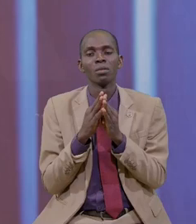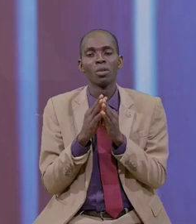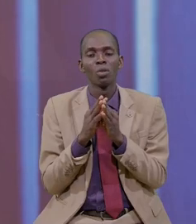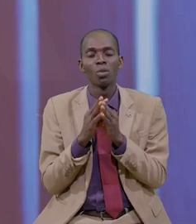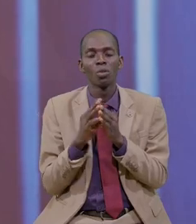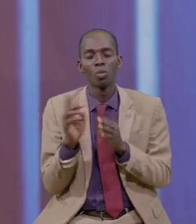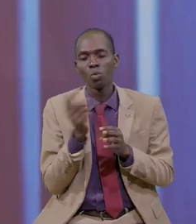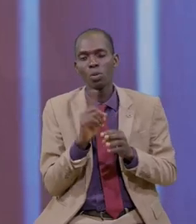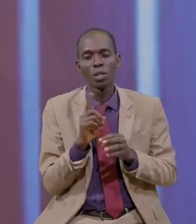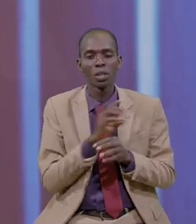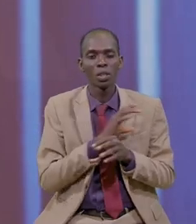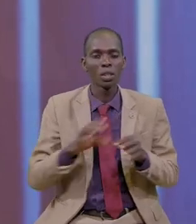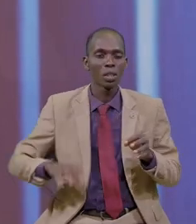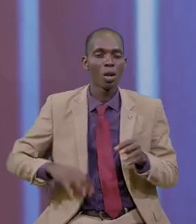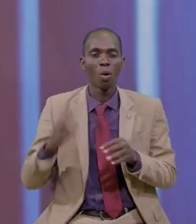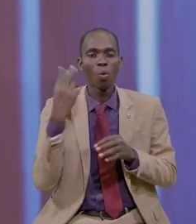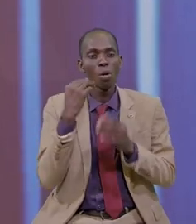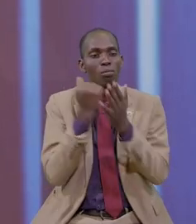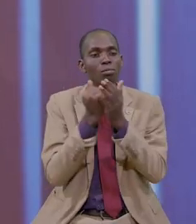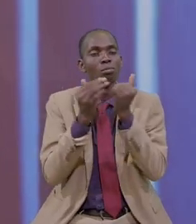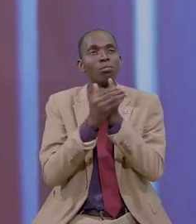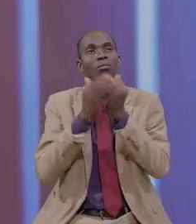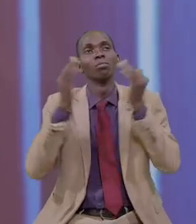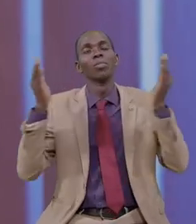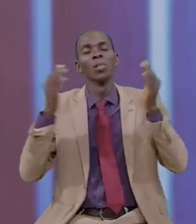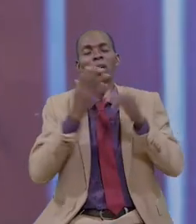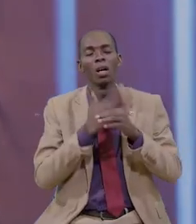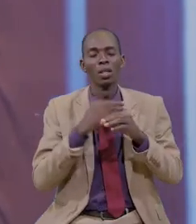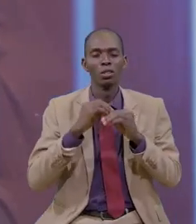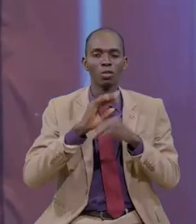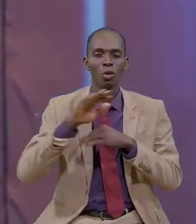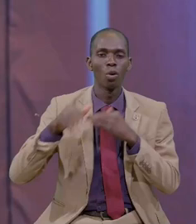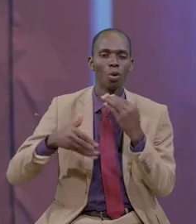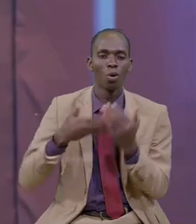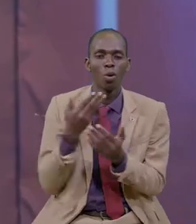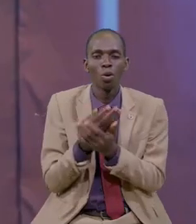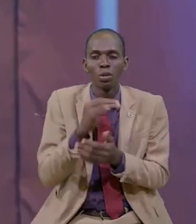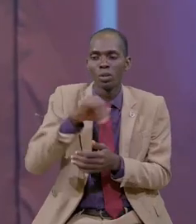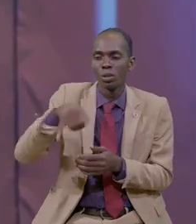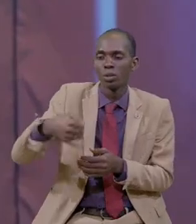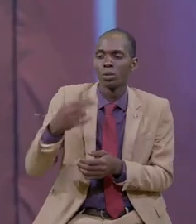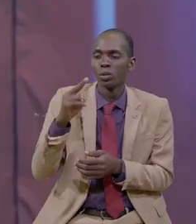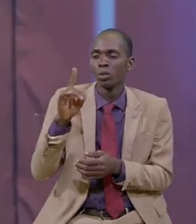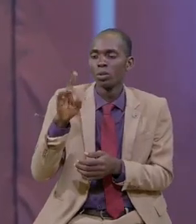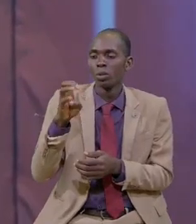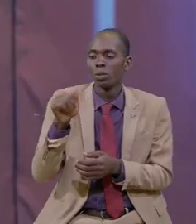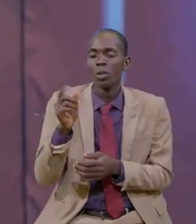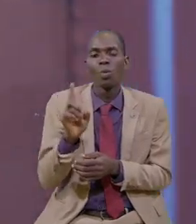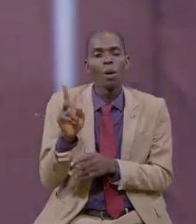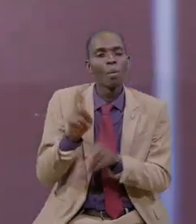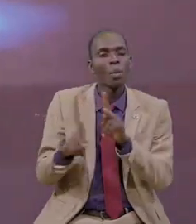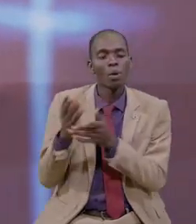Là, Christ a été crucifié dans toute la Judée où ils l'ont rejeté, dans la